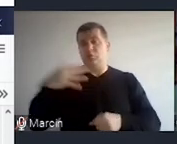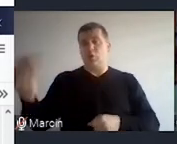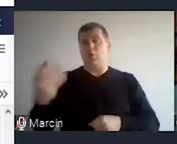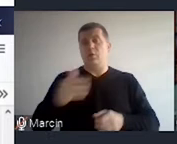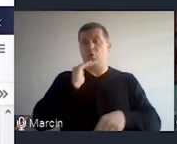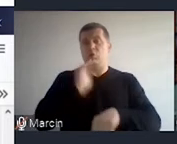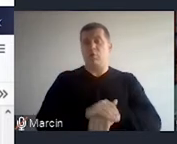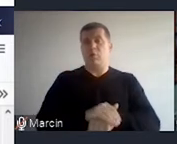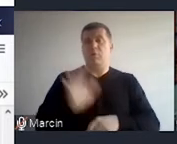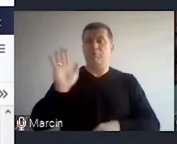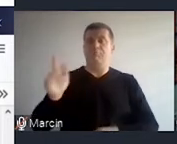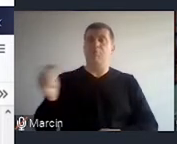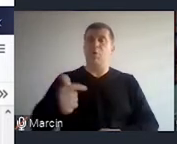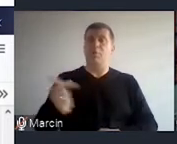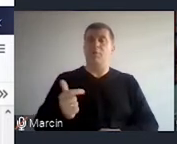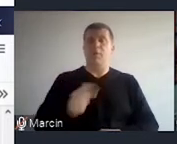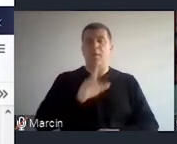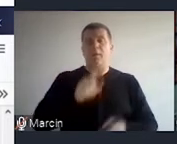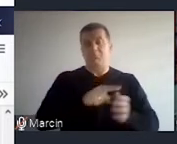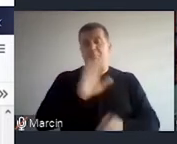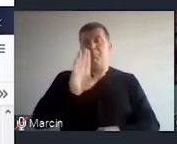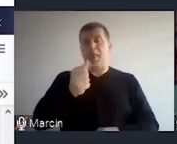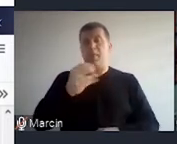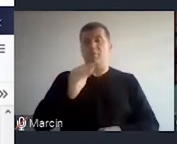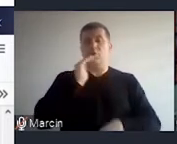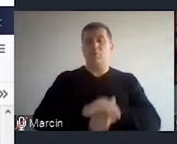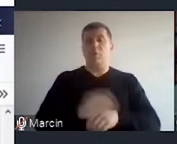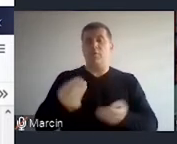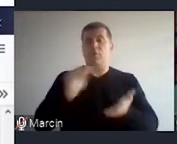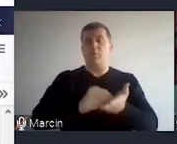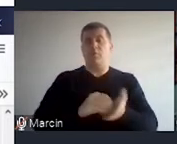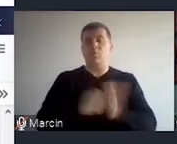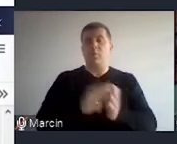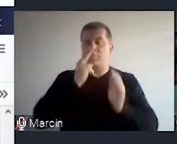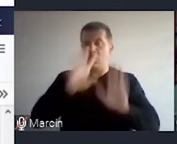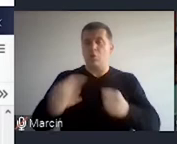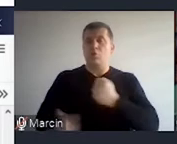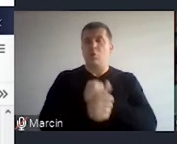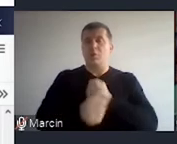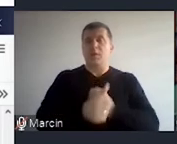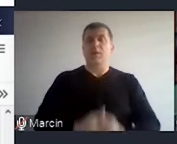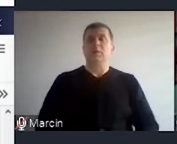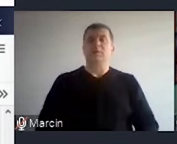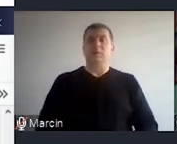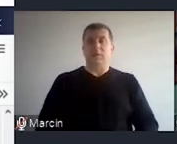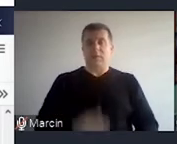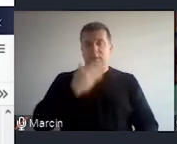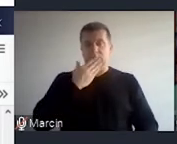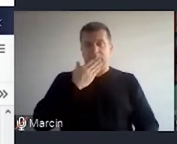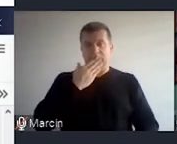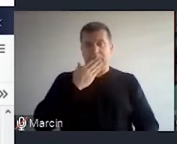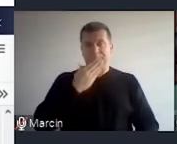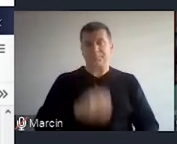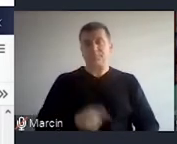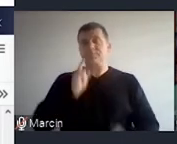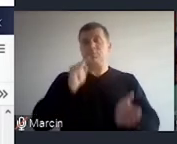umowy, zobowiązuje beneficjenta w umowie o dofinansowanie do przedstawienia dokumentacji.